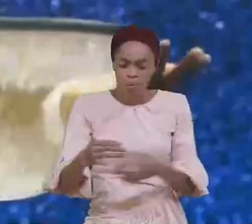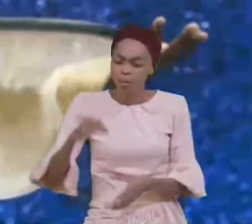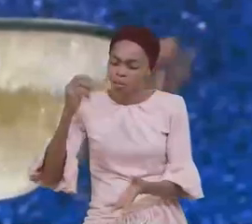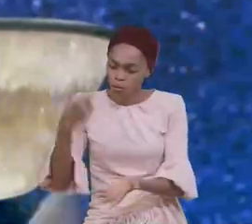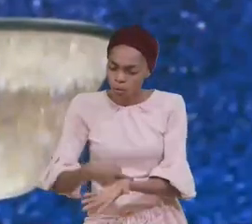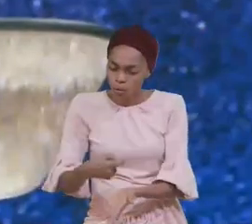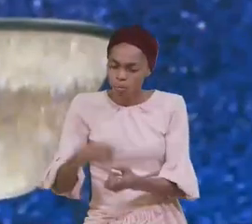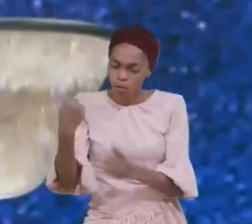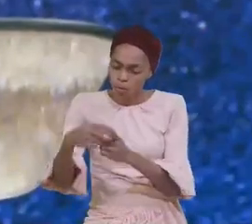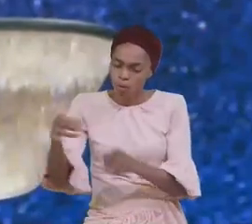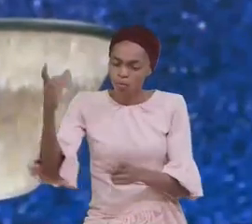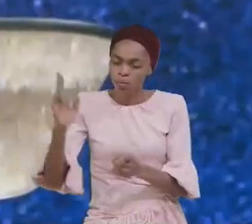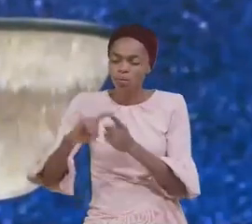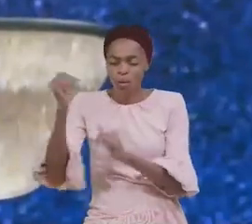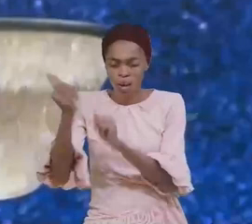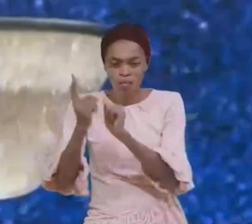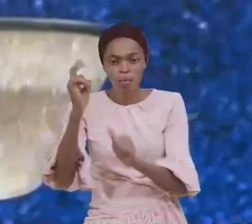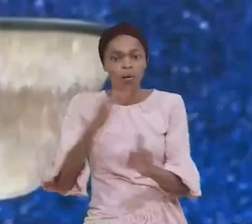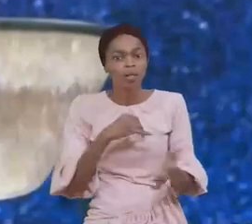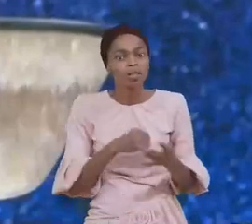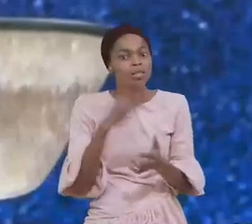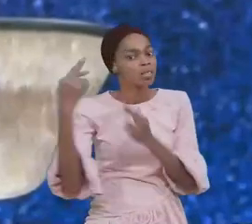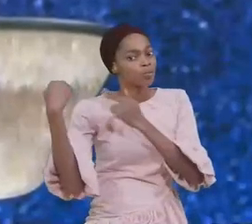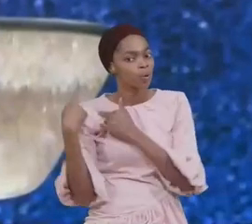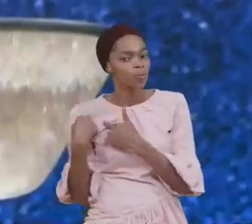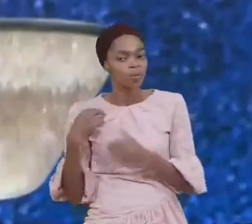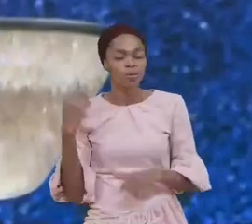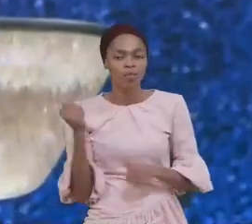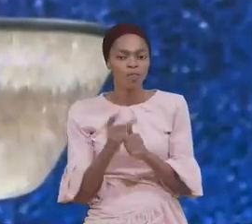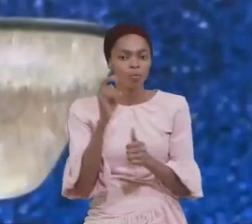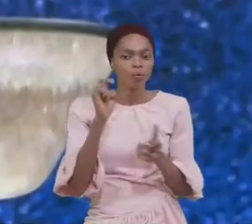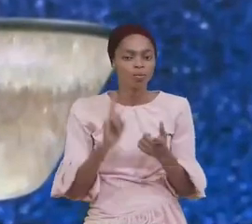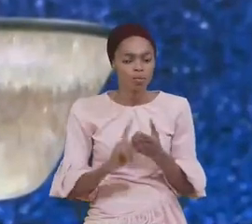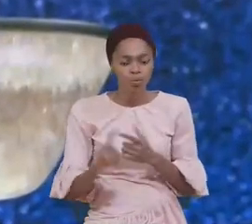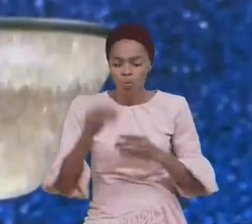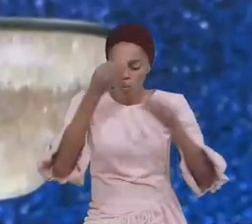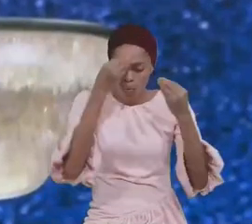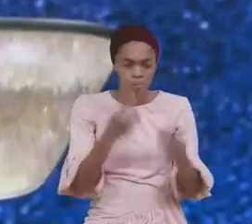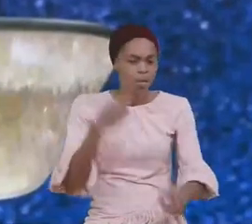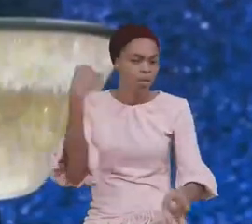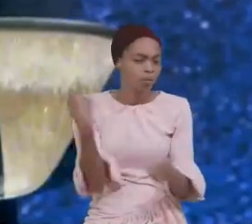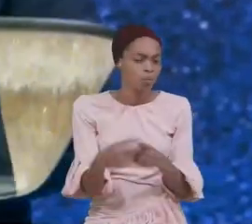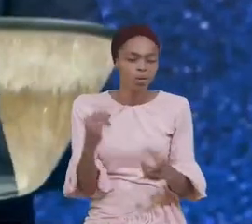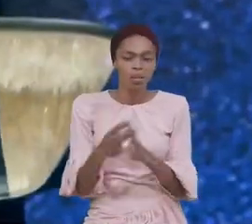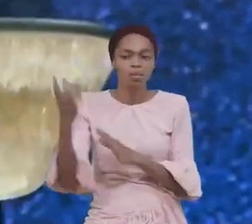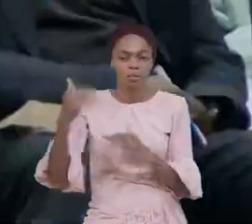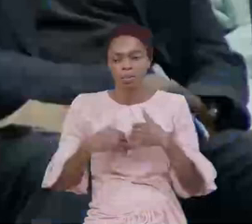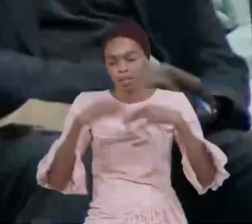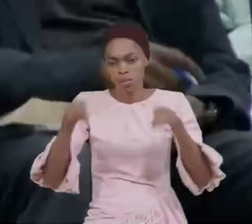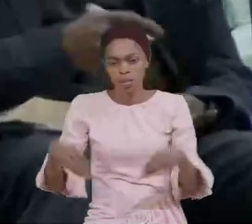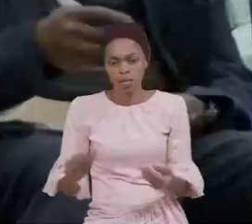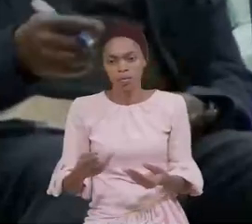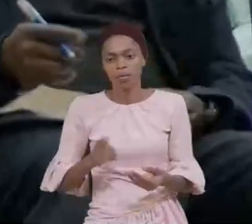c'est la responsabilité de tout le monde maintenant de répondre à l'œuvre qu'il a